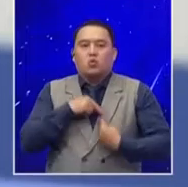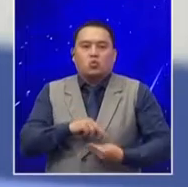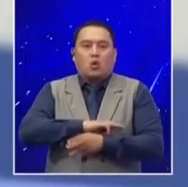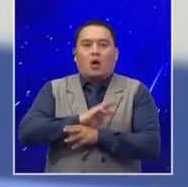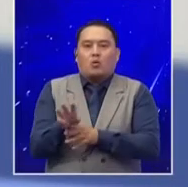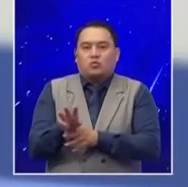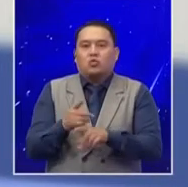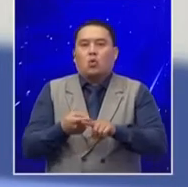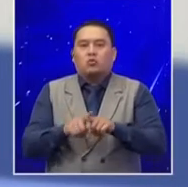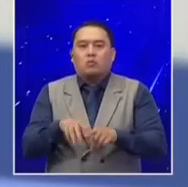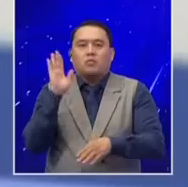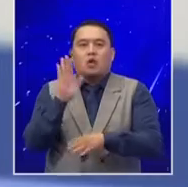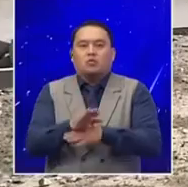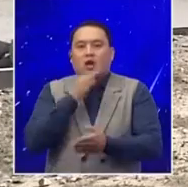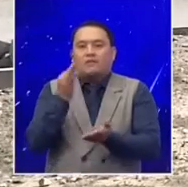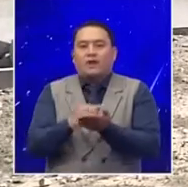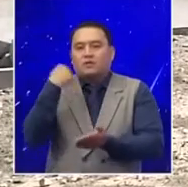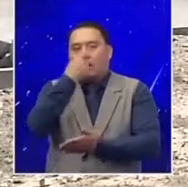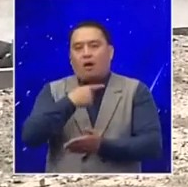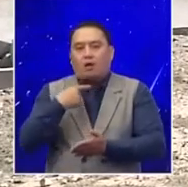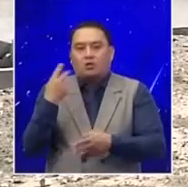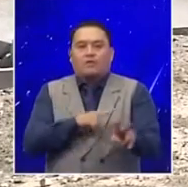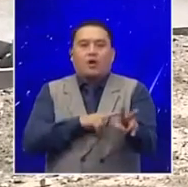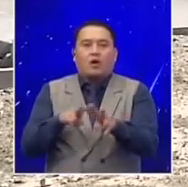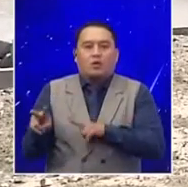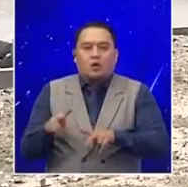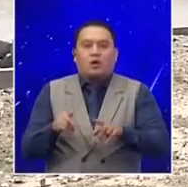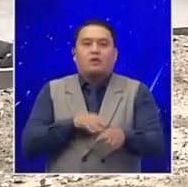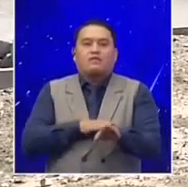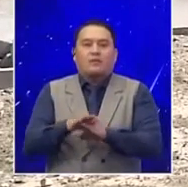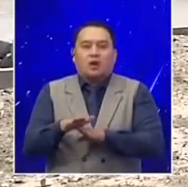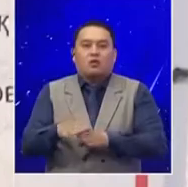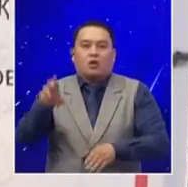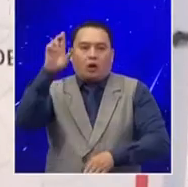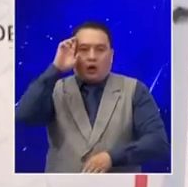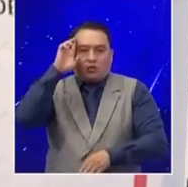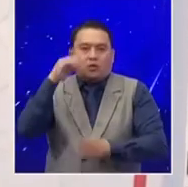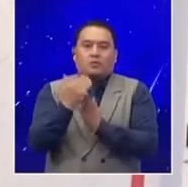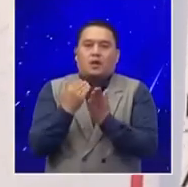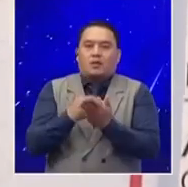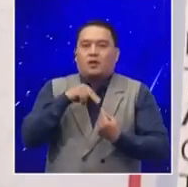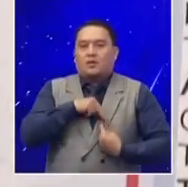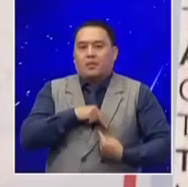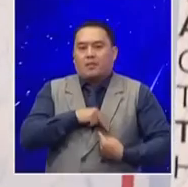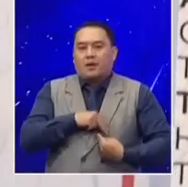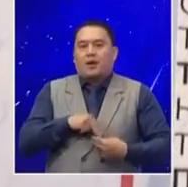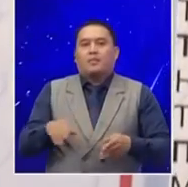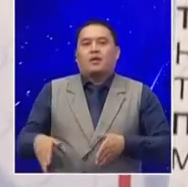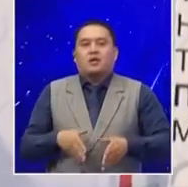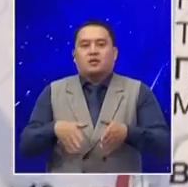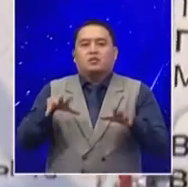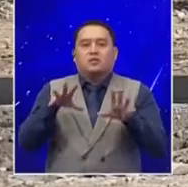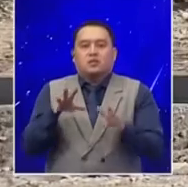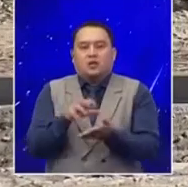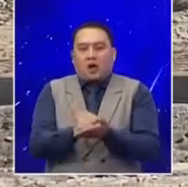и вопросу трудоустройства населения, поручив ответственным лицам взять на контроль реализацию государственных программ